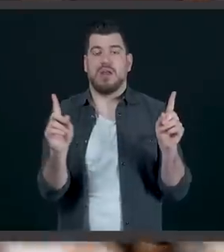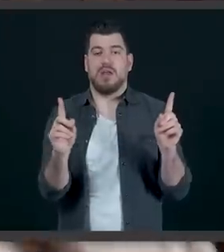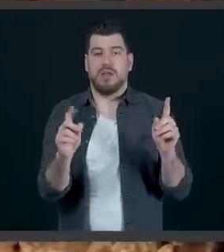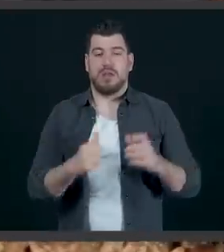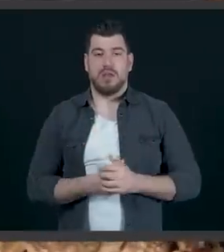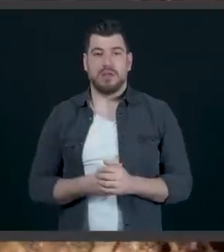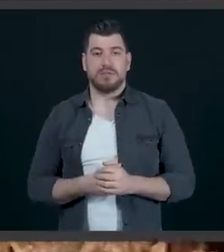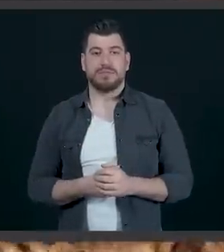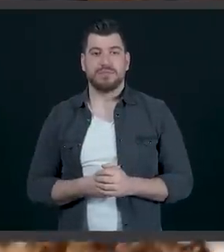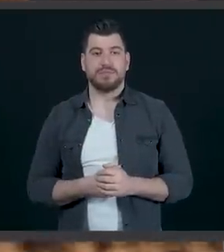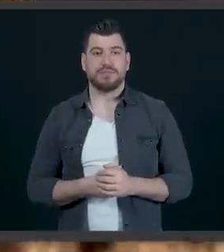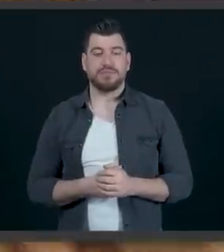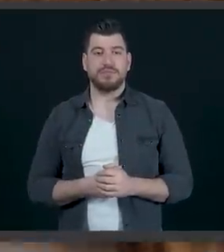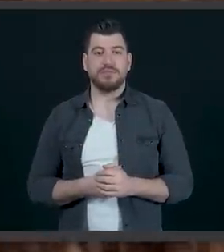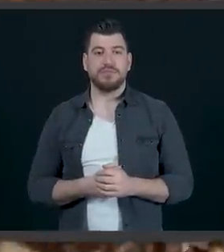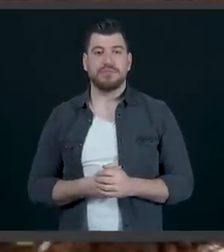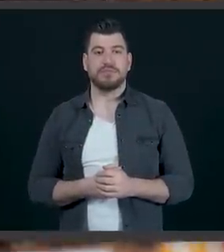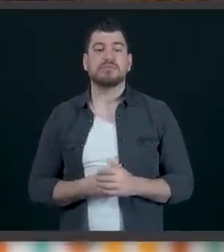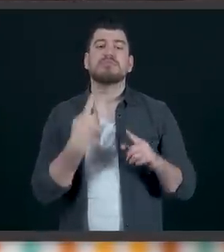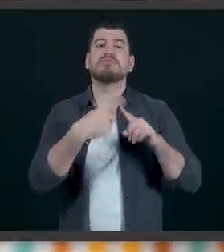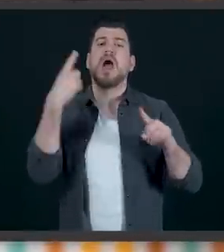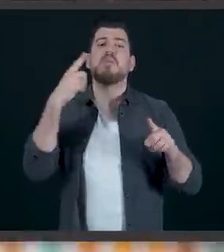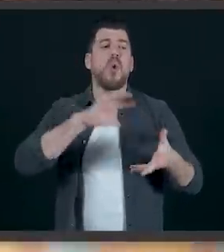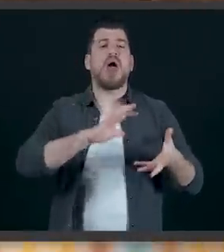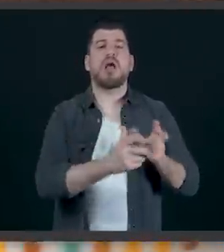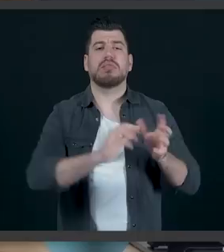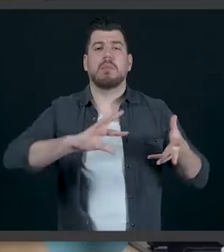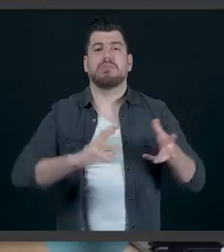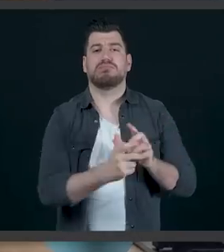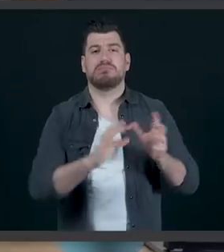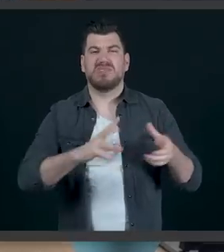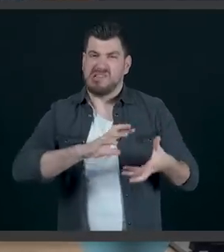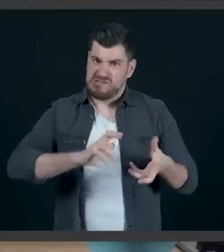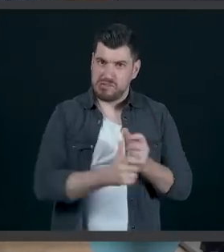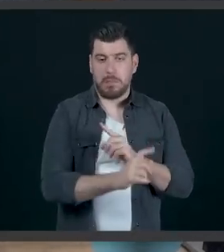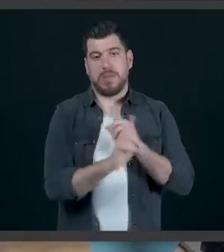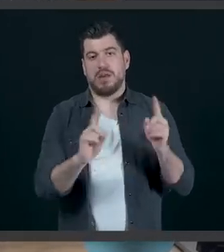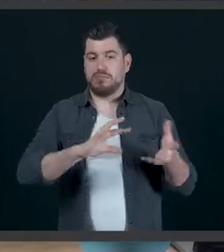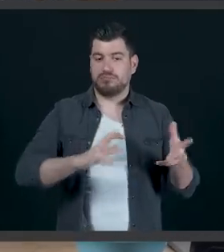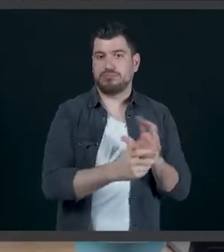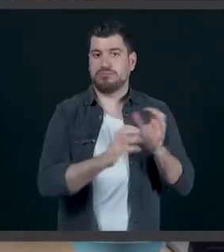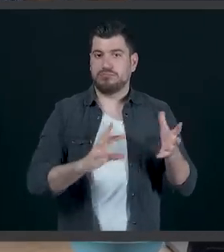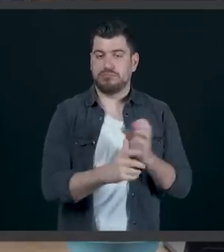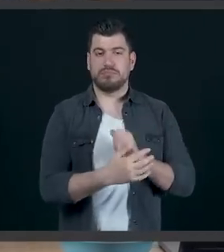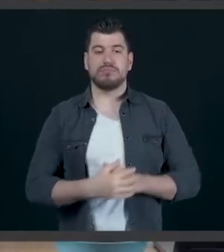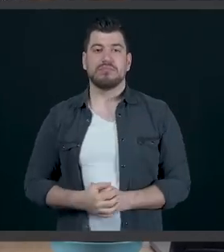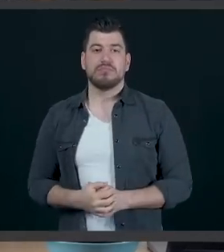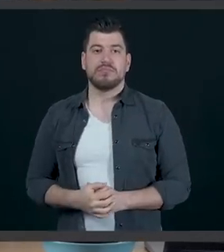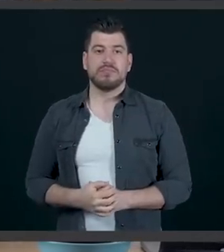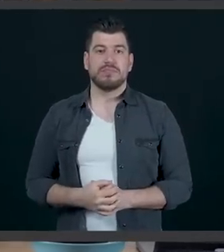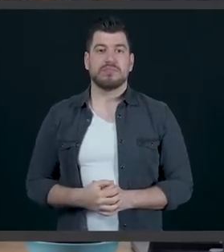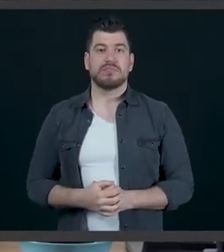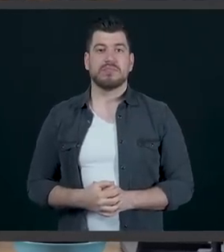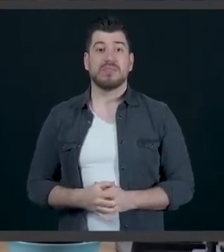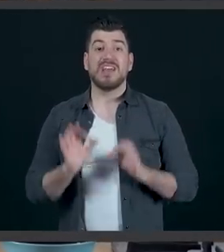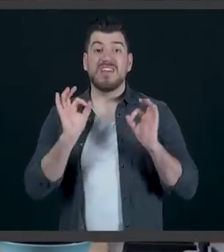πιο μεγάλα κομμάτια, γι' αυτό και τα ρίξα στο τέλος. Απλά θα ανακατέψω. Να ανακατευτούν όλα τα υλικά μεταξύ τους.